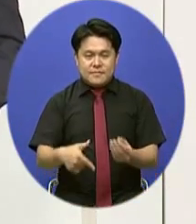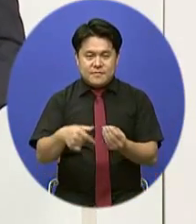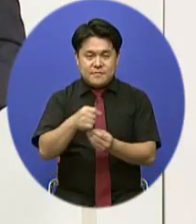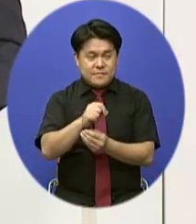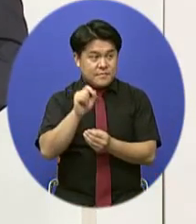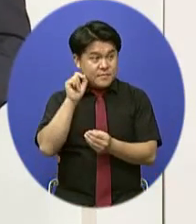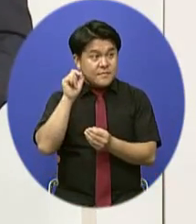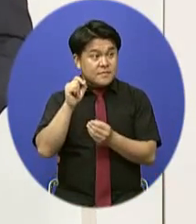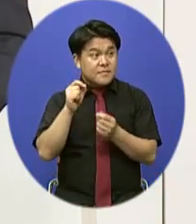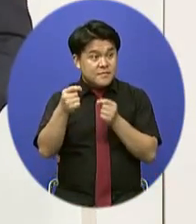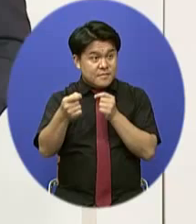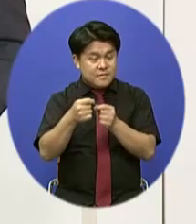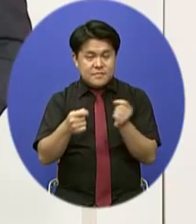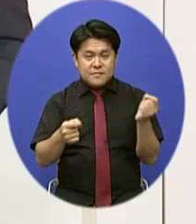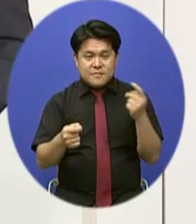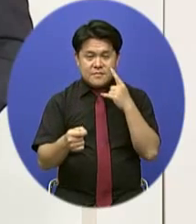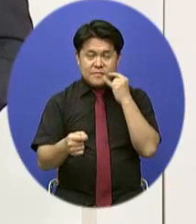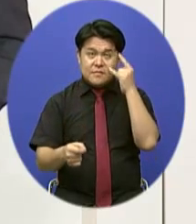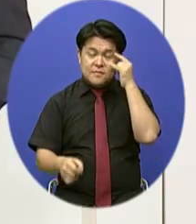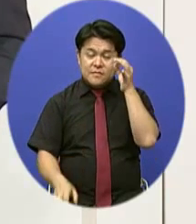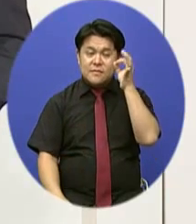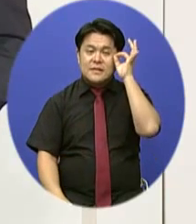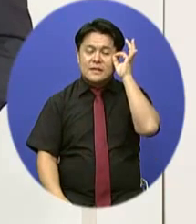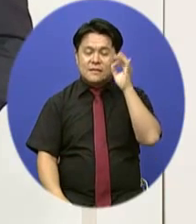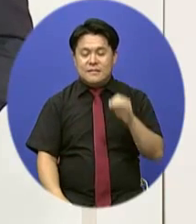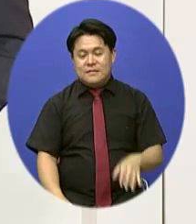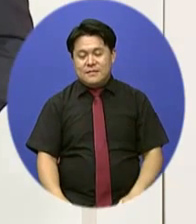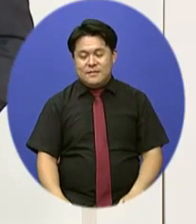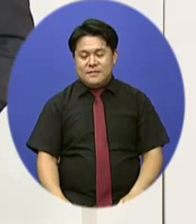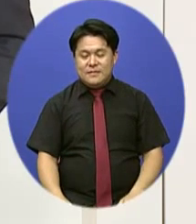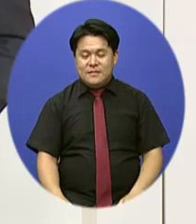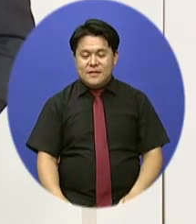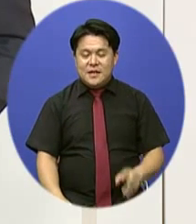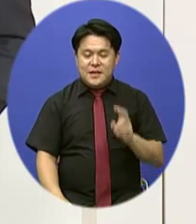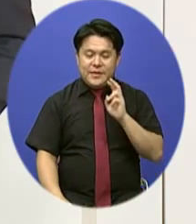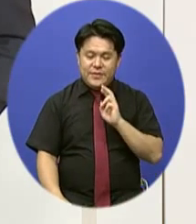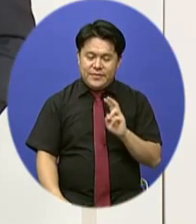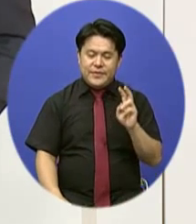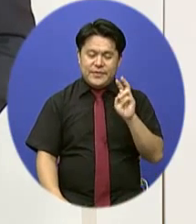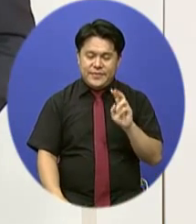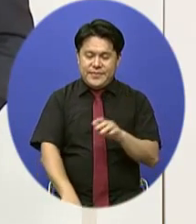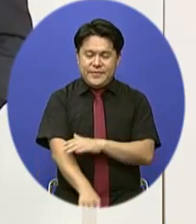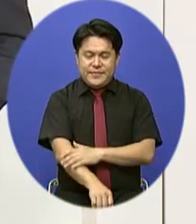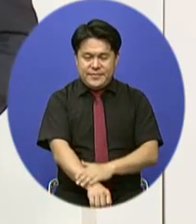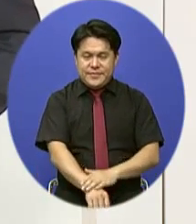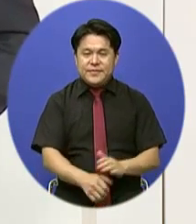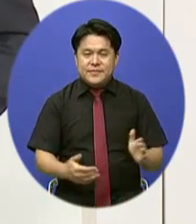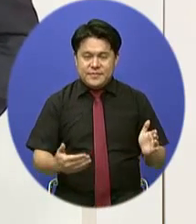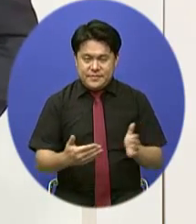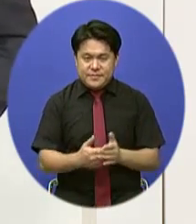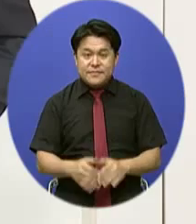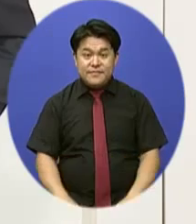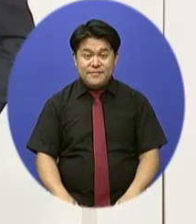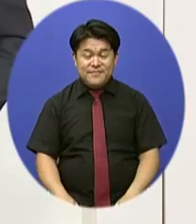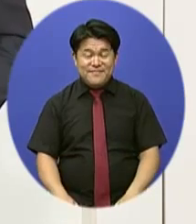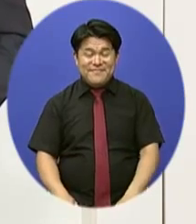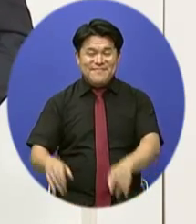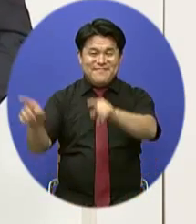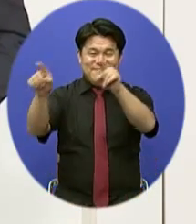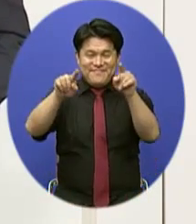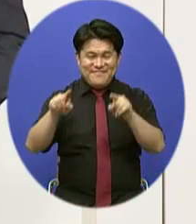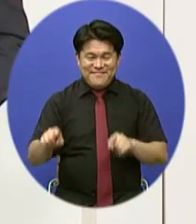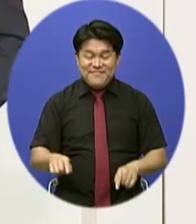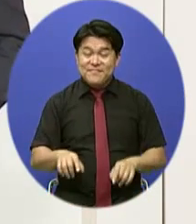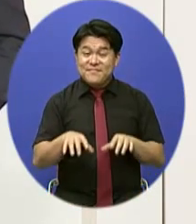보내고 네. 어머니 생각을 하면서 할미꽃 사연 잘 그러니까요. 들어봤습니다. 네, 우리 네. 전국에서